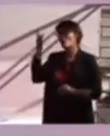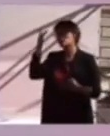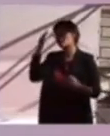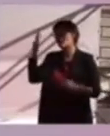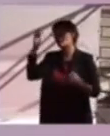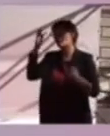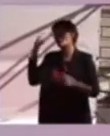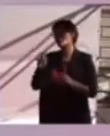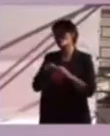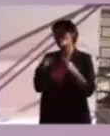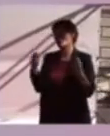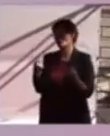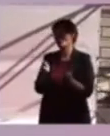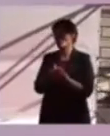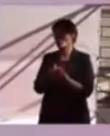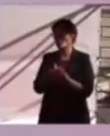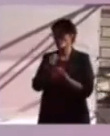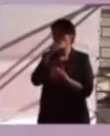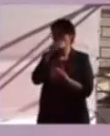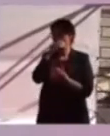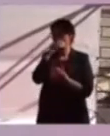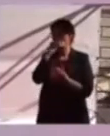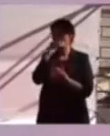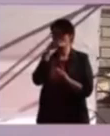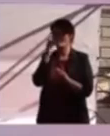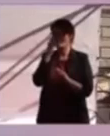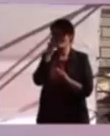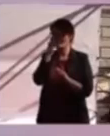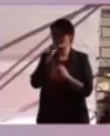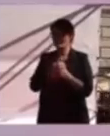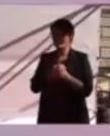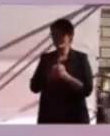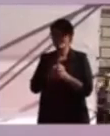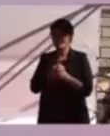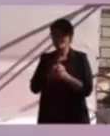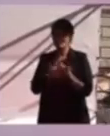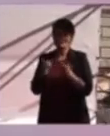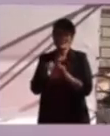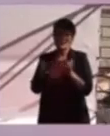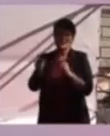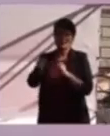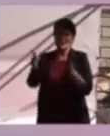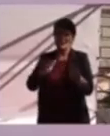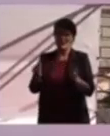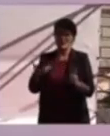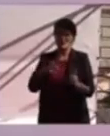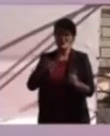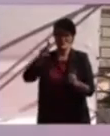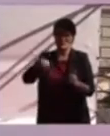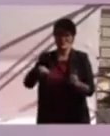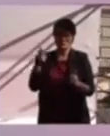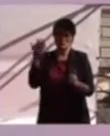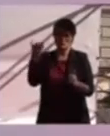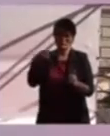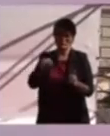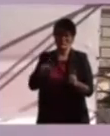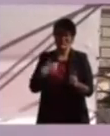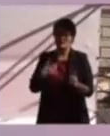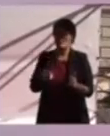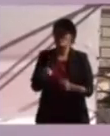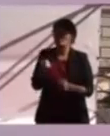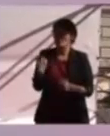e cioè che queste diseguaglianze queste differenze c'erano anche prima del covino non è che nascono